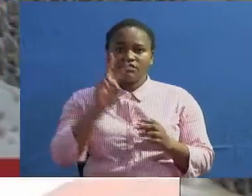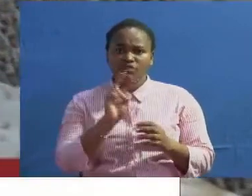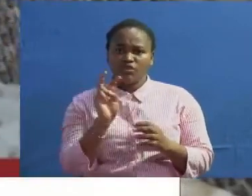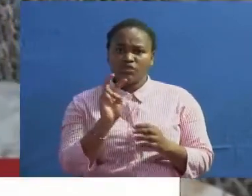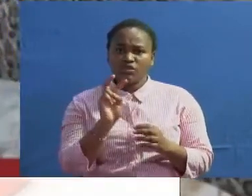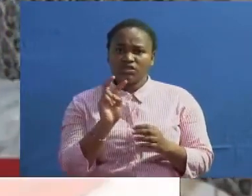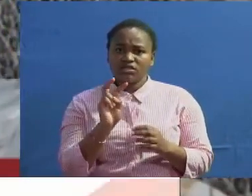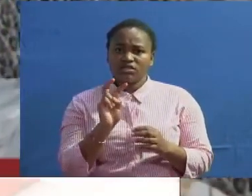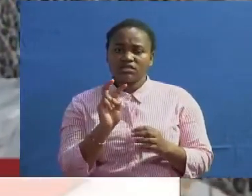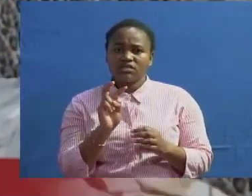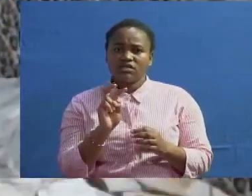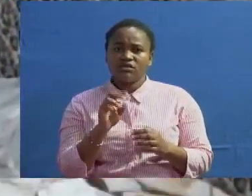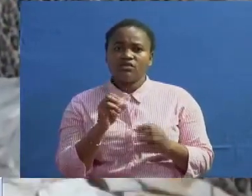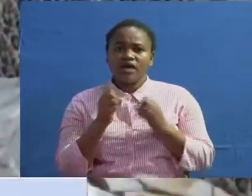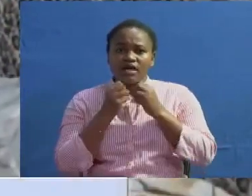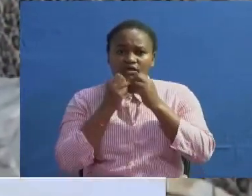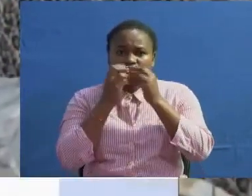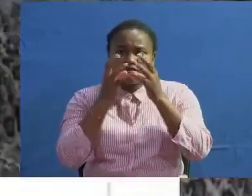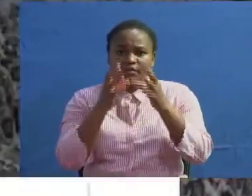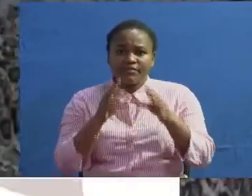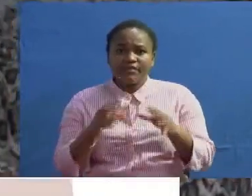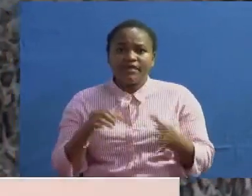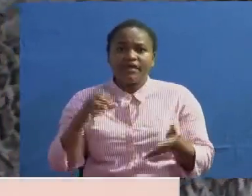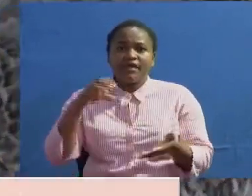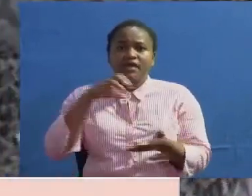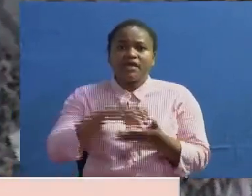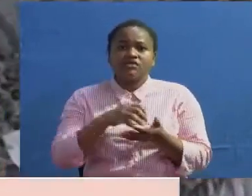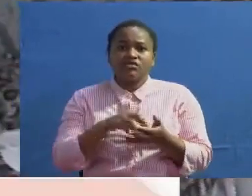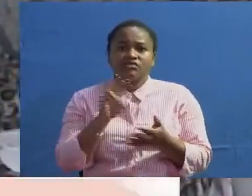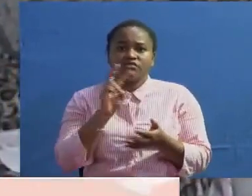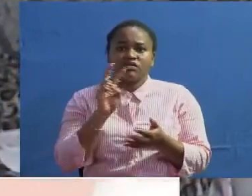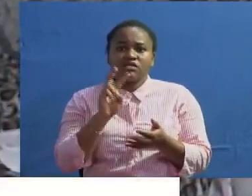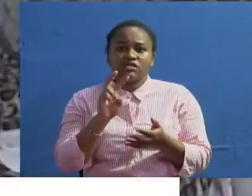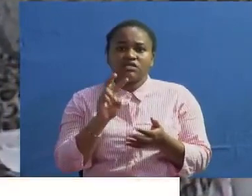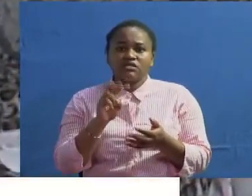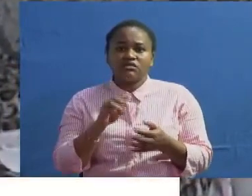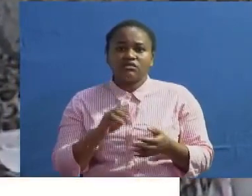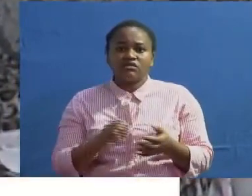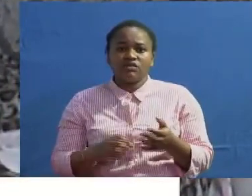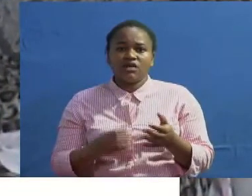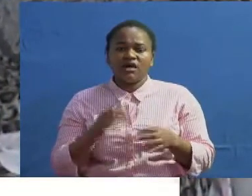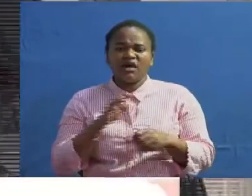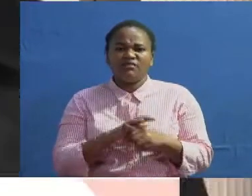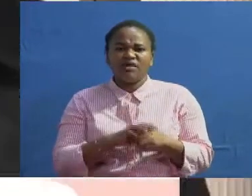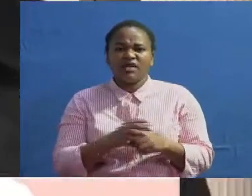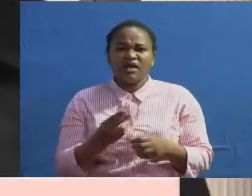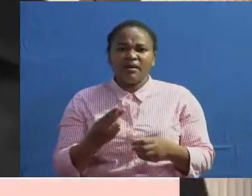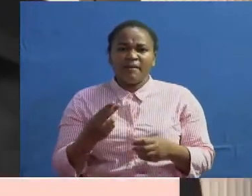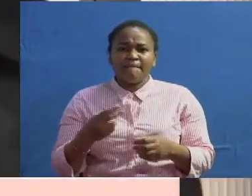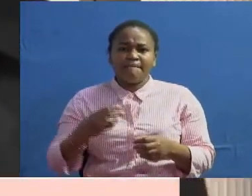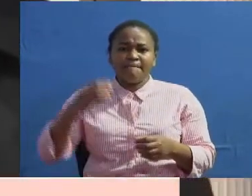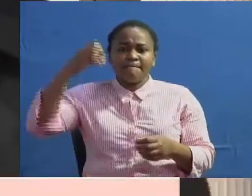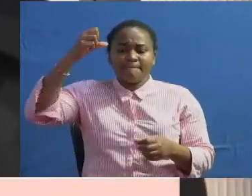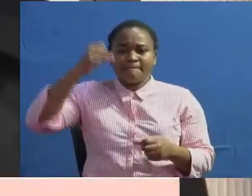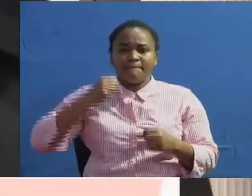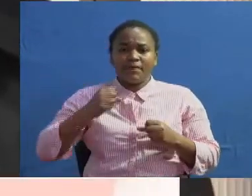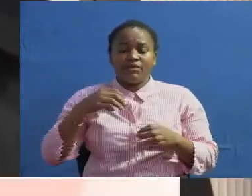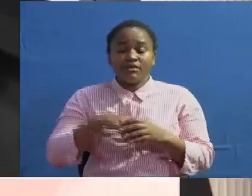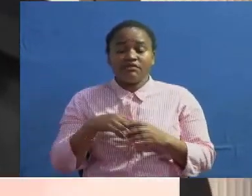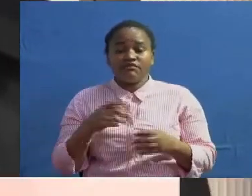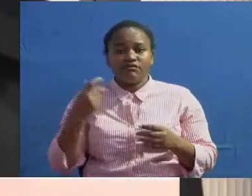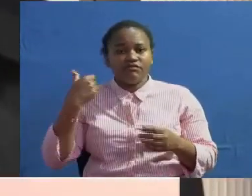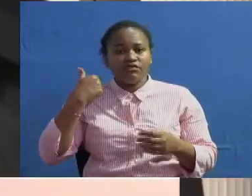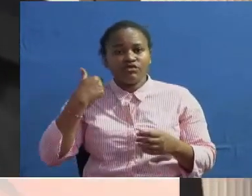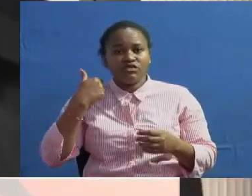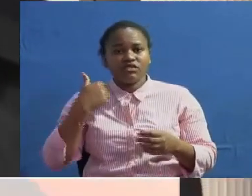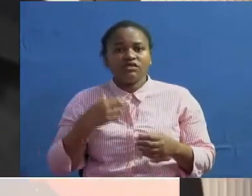tunatazama. Tunaarifiwa kwa sababu ya kuangalia habari na tunachaji simu zetu. Azarias Karanja kutoka